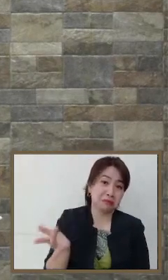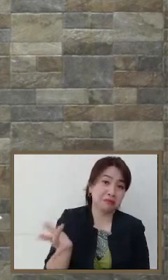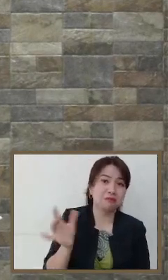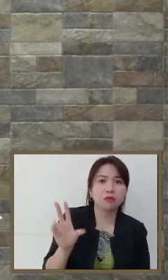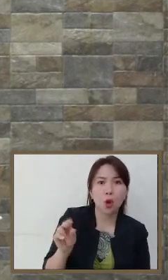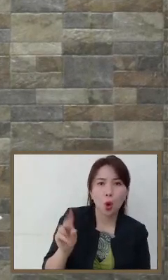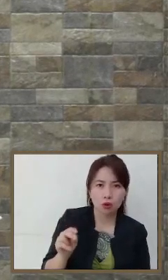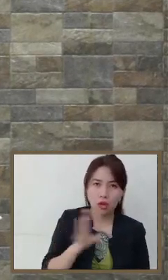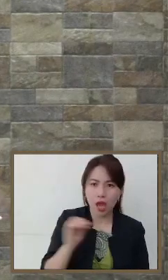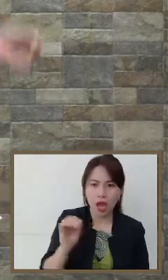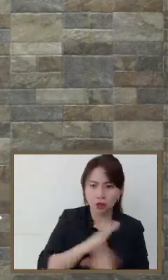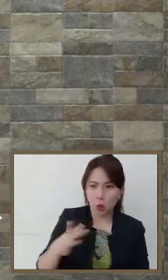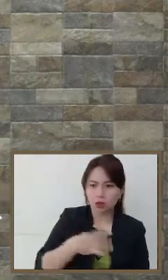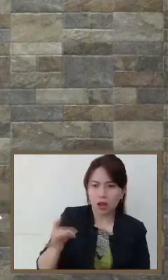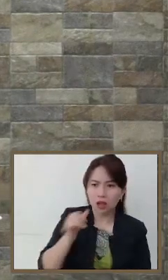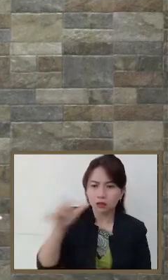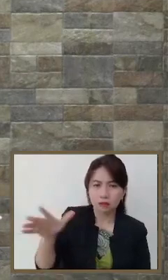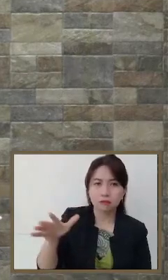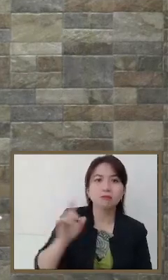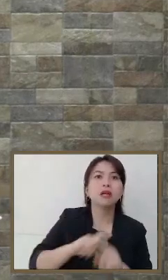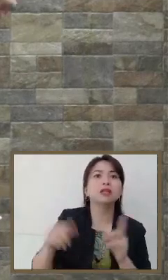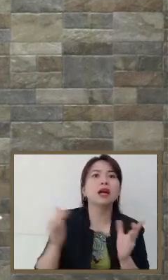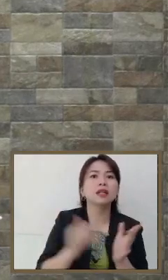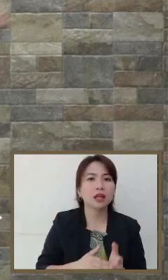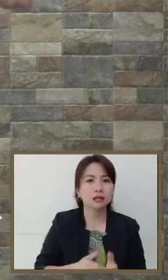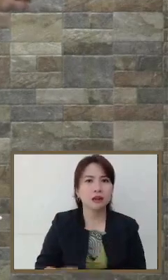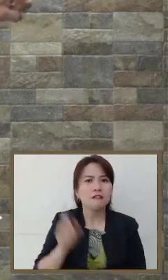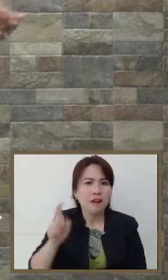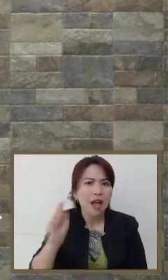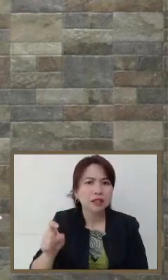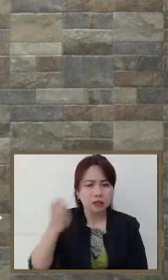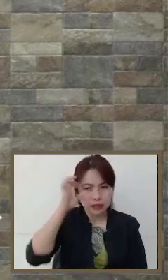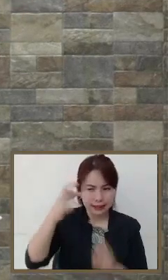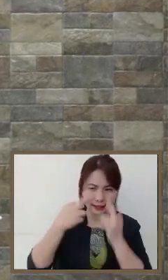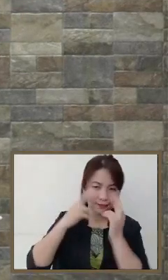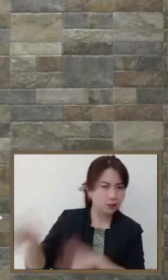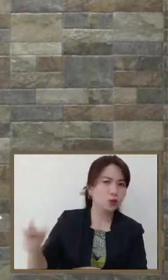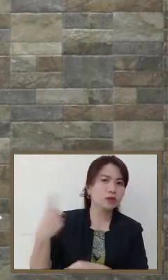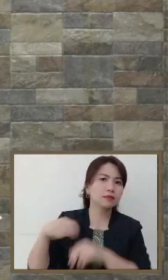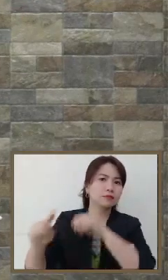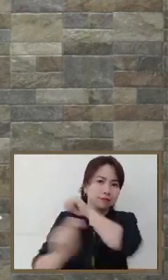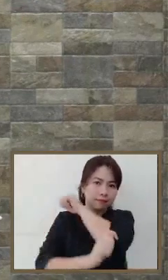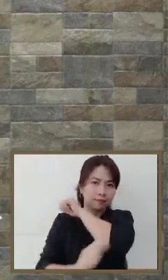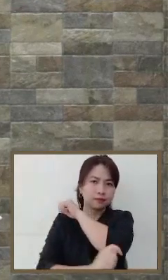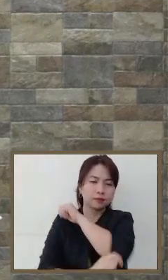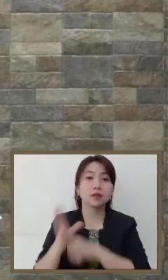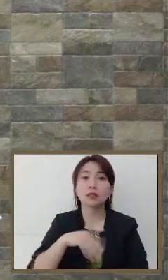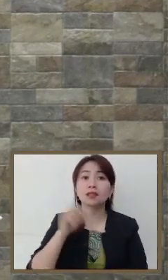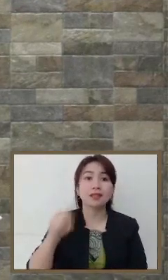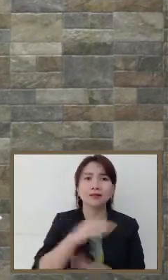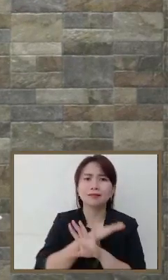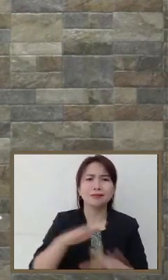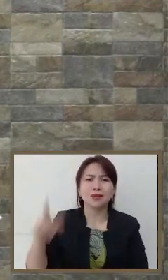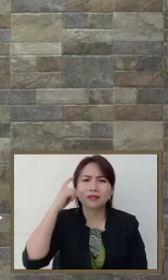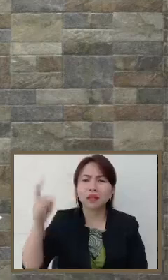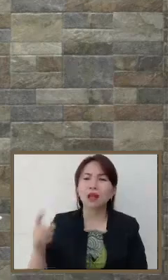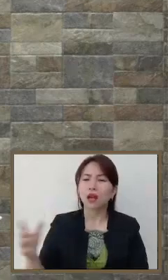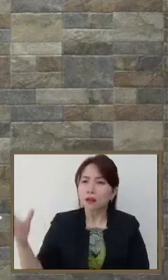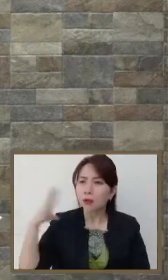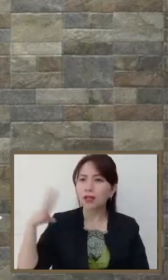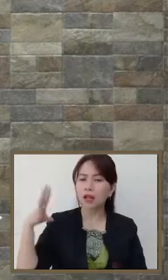pero Napansin niyo po ba immediately he refused the temptation hindi na siya nag-isip Teka lang